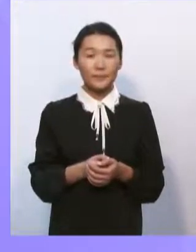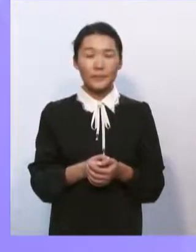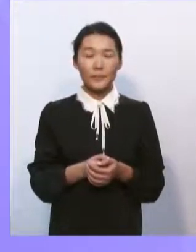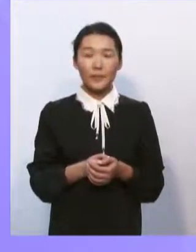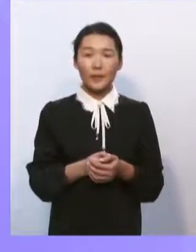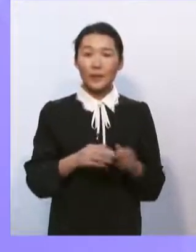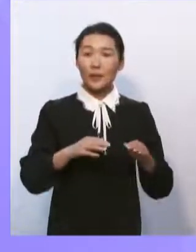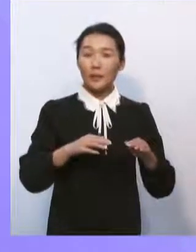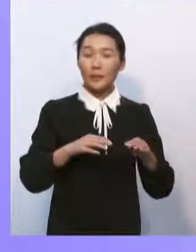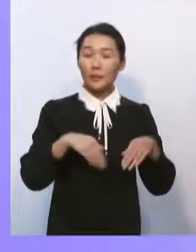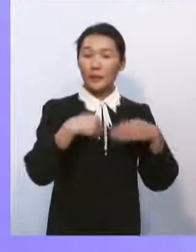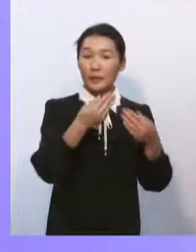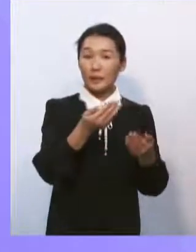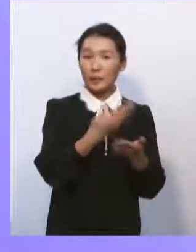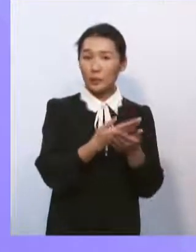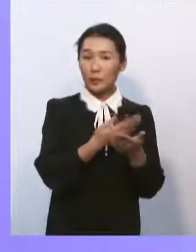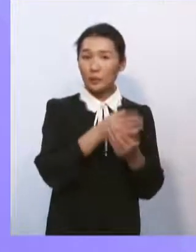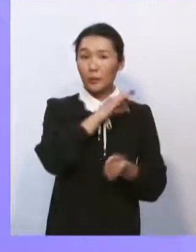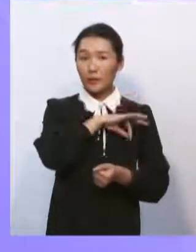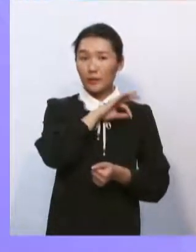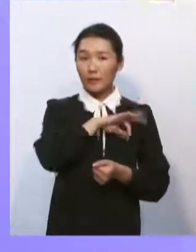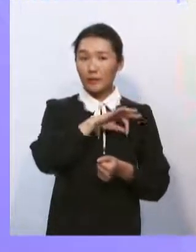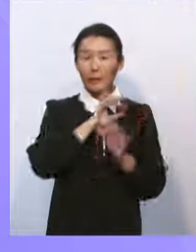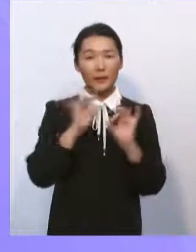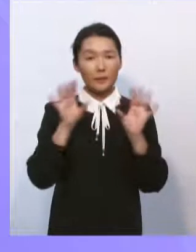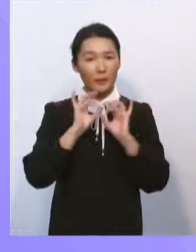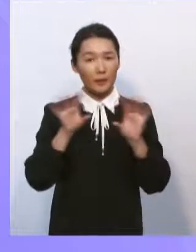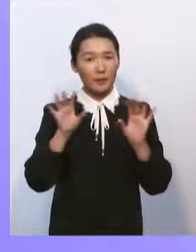Берилген үлгүнү пайдаланып, айтып бергиле.